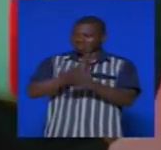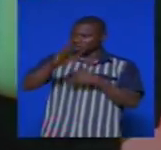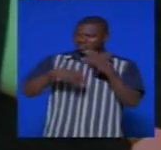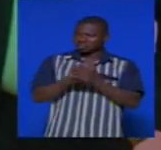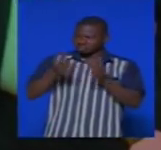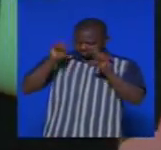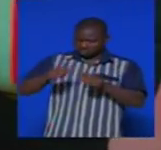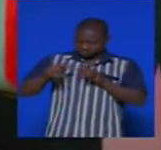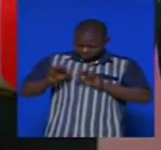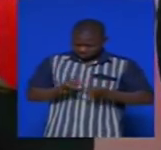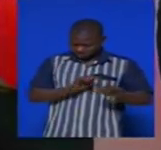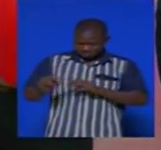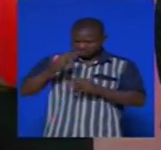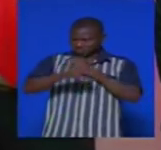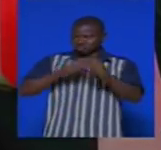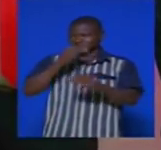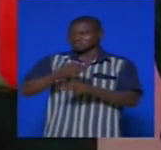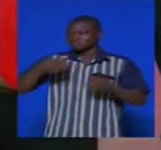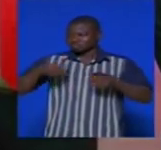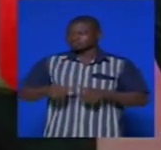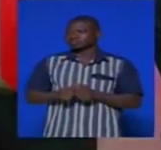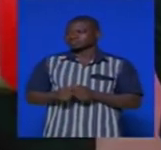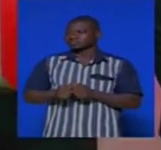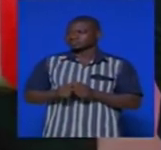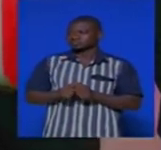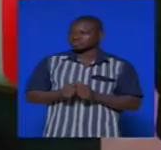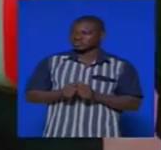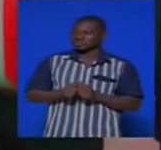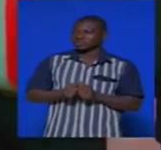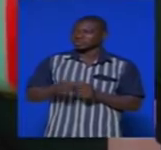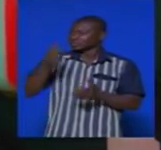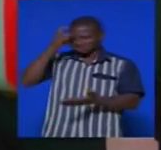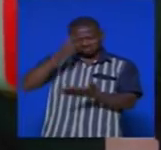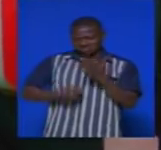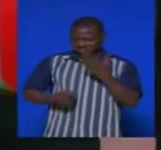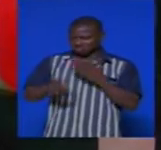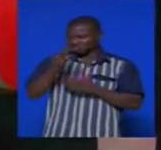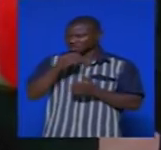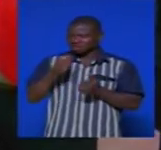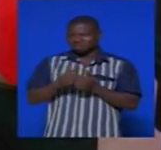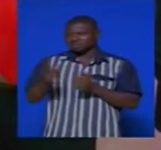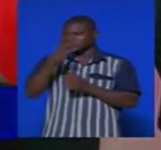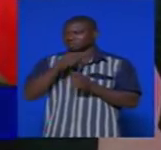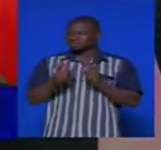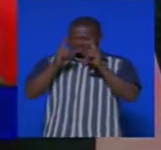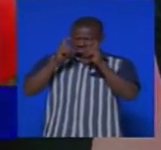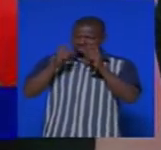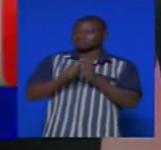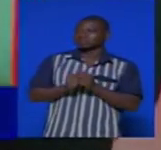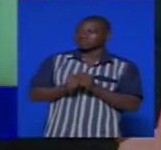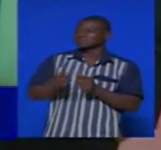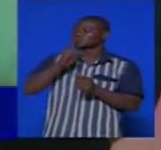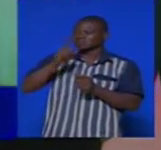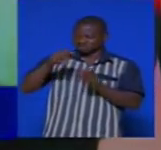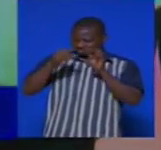monde dans des conditions donc de célérité et de coût et de compétitivité qui sont identiques